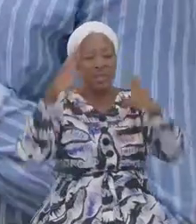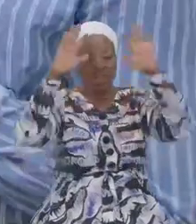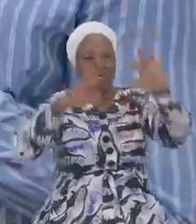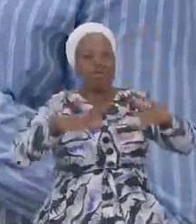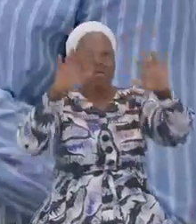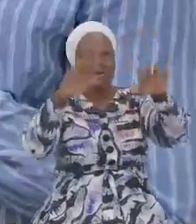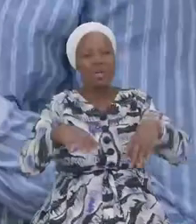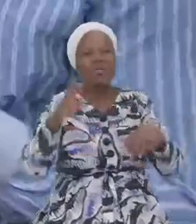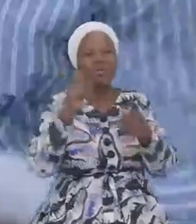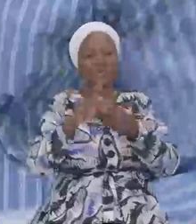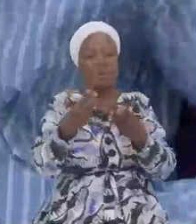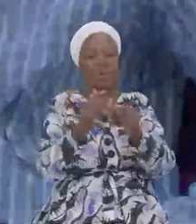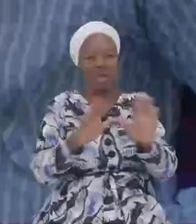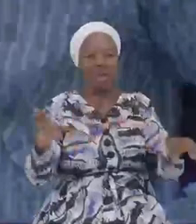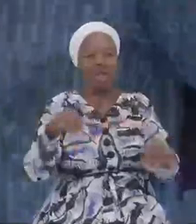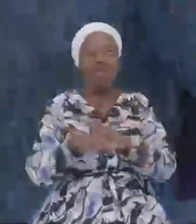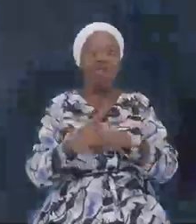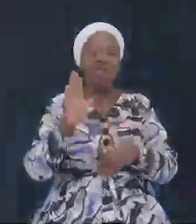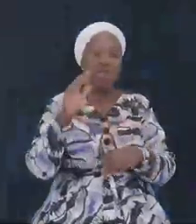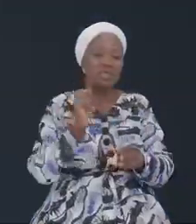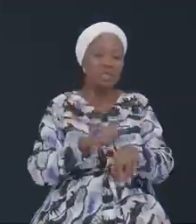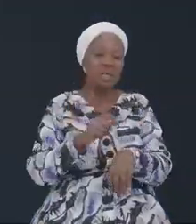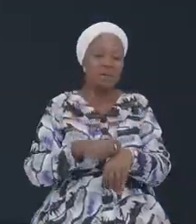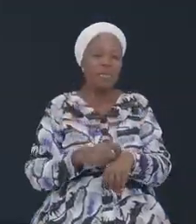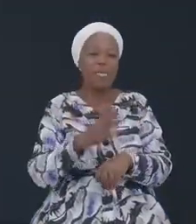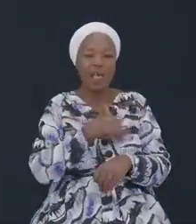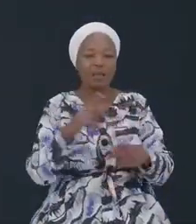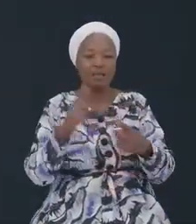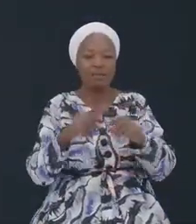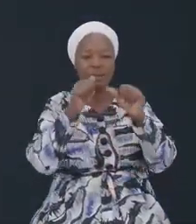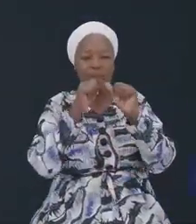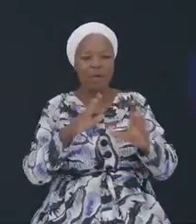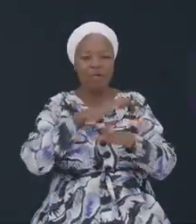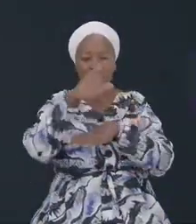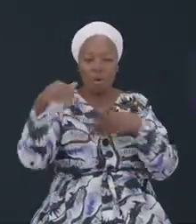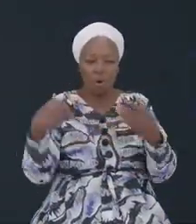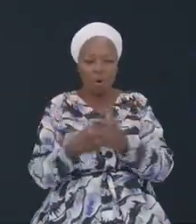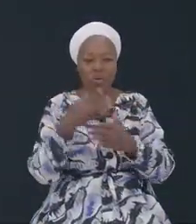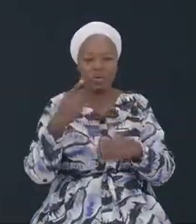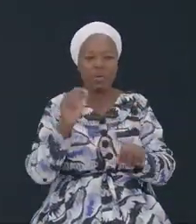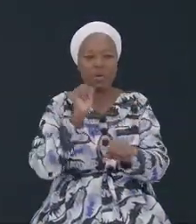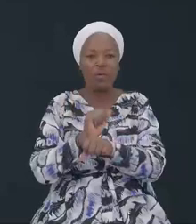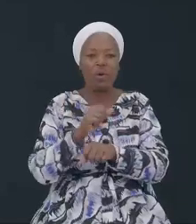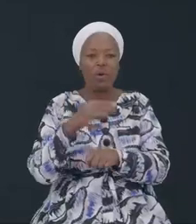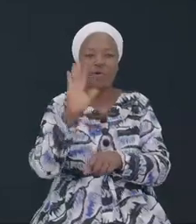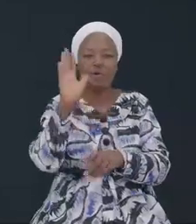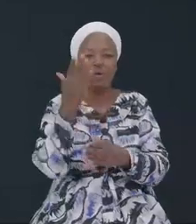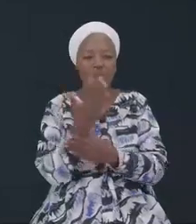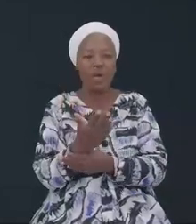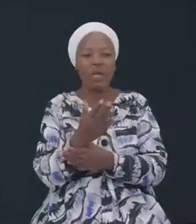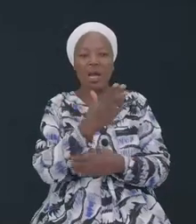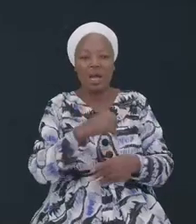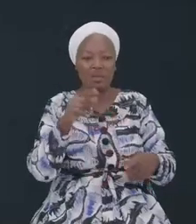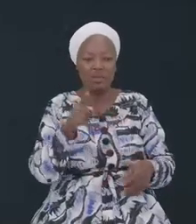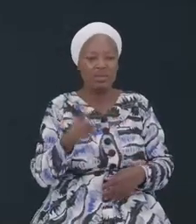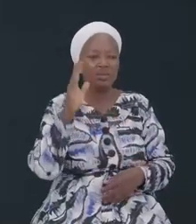temps et pour bénir tout le travail de tes mains. Tu prêteras